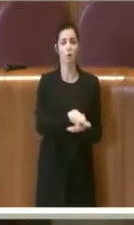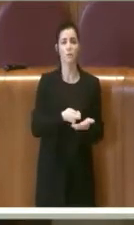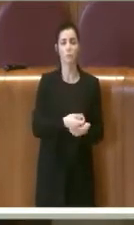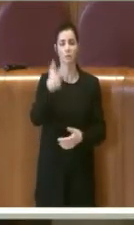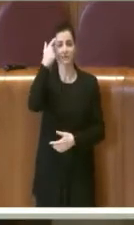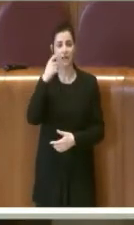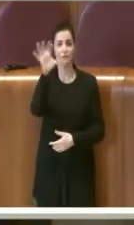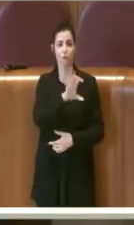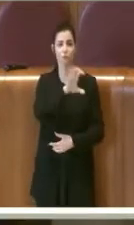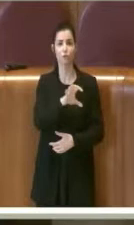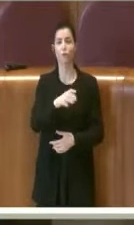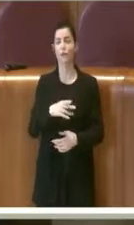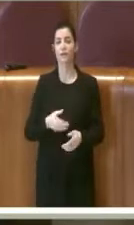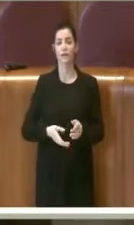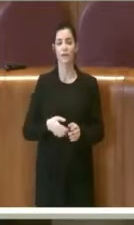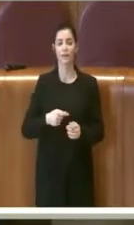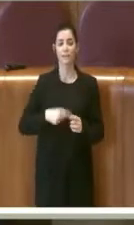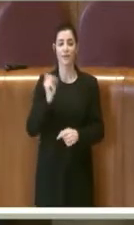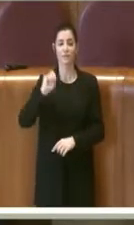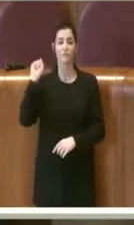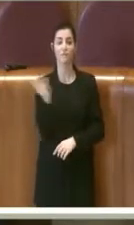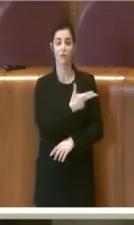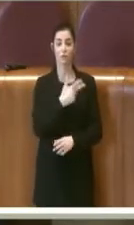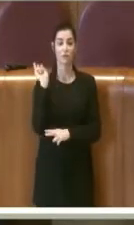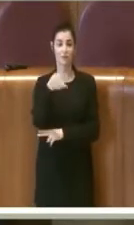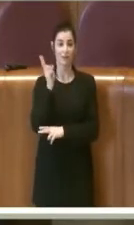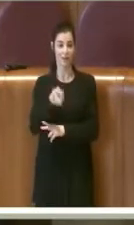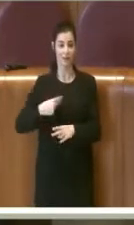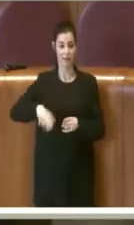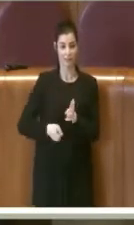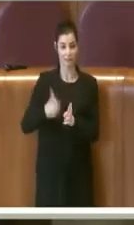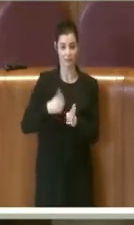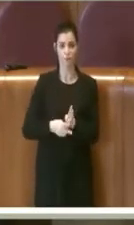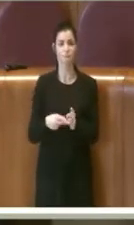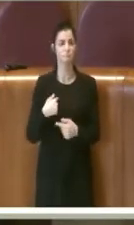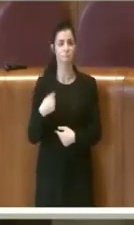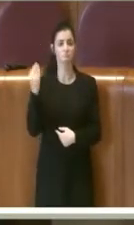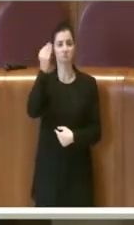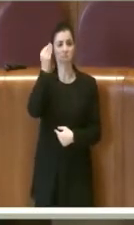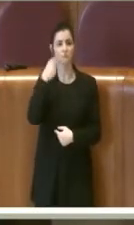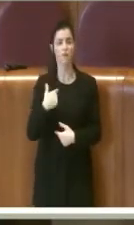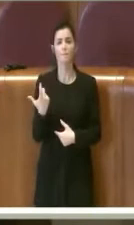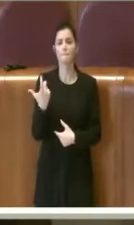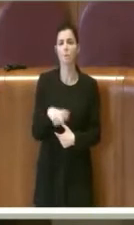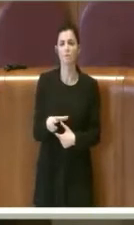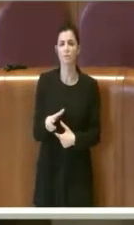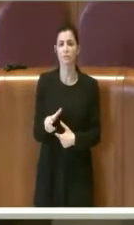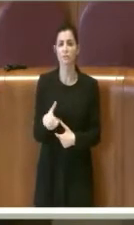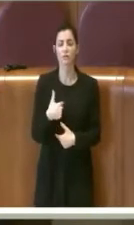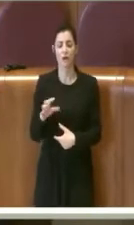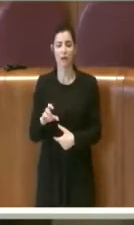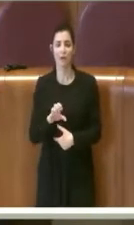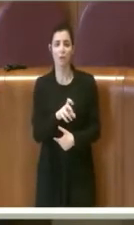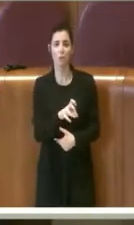opere compensative per l'alta velocità. Allora, io mi chiedo il motivo per il quale però non ci sia stato un recupero